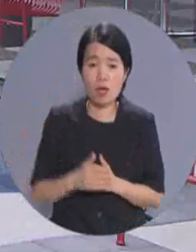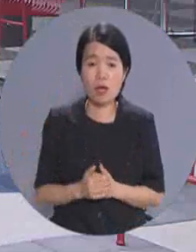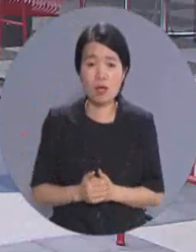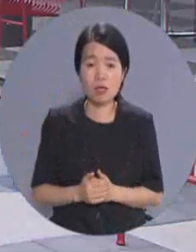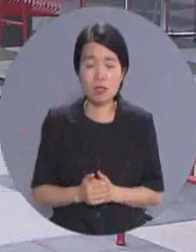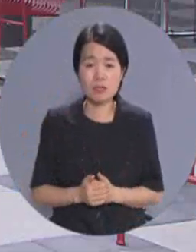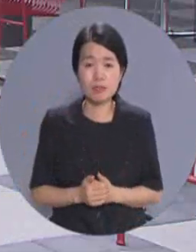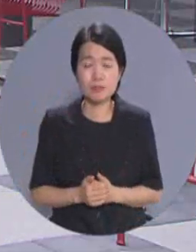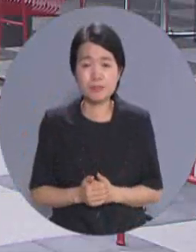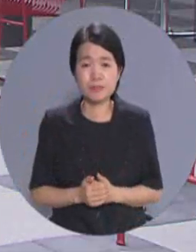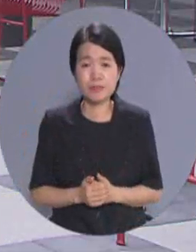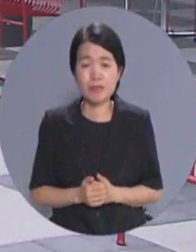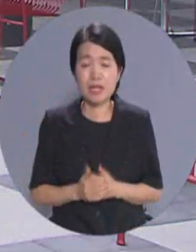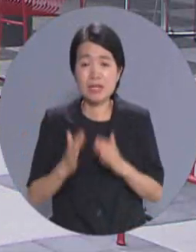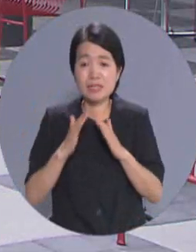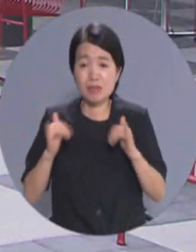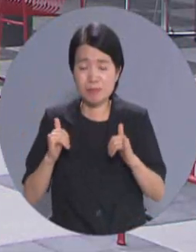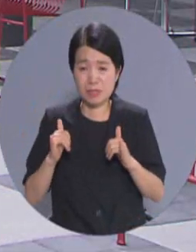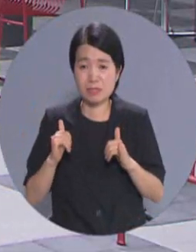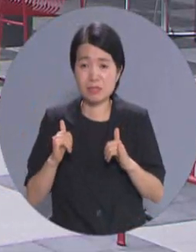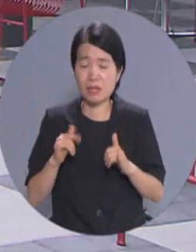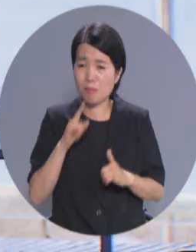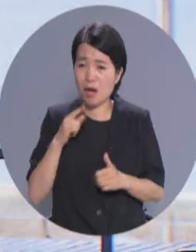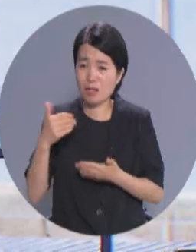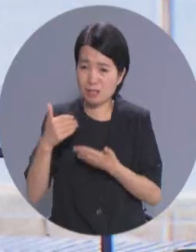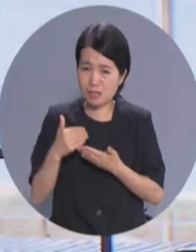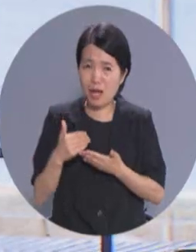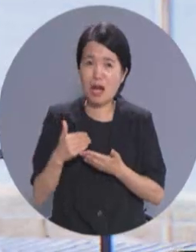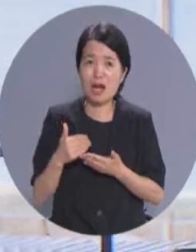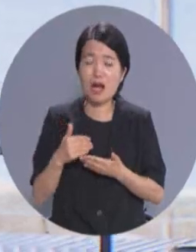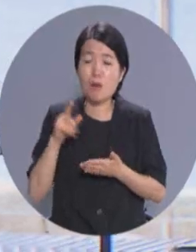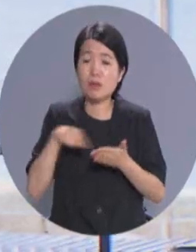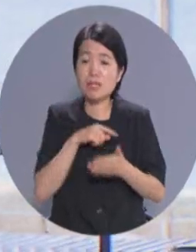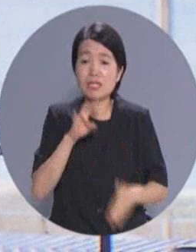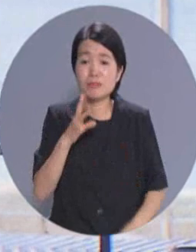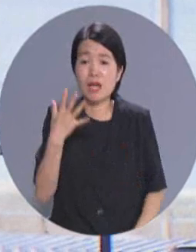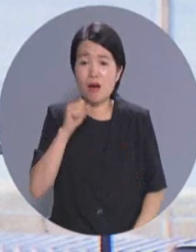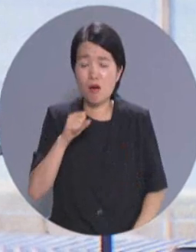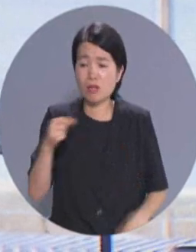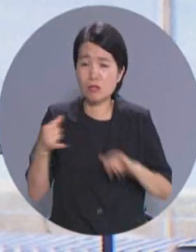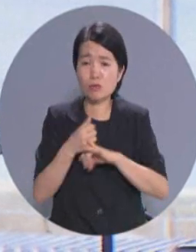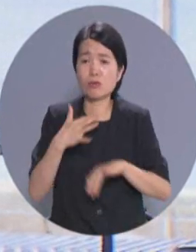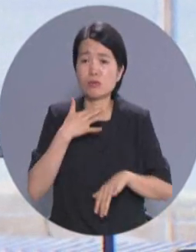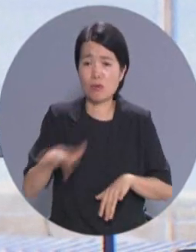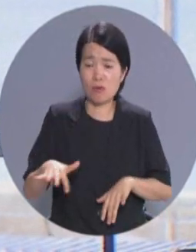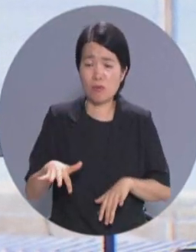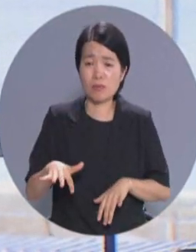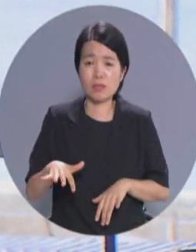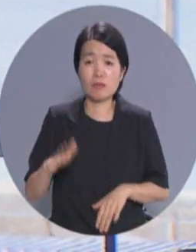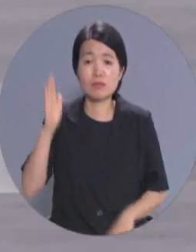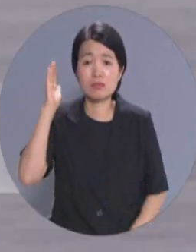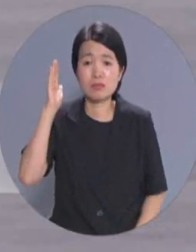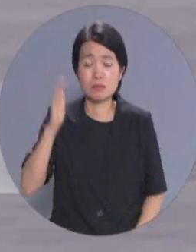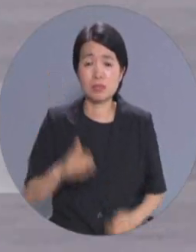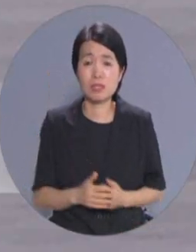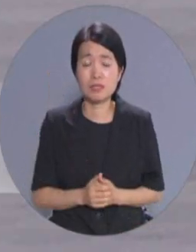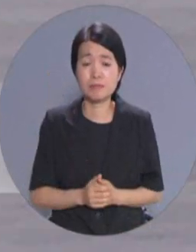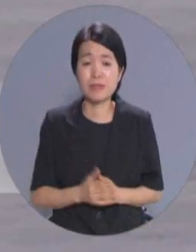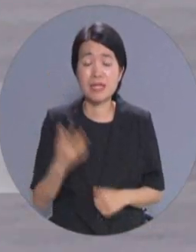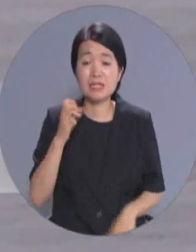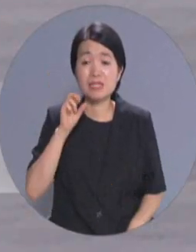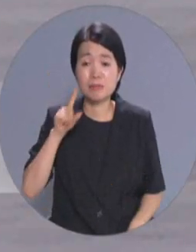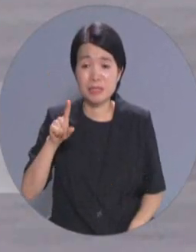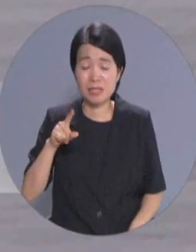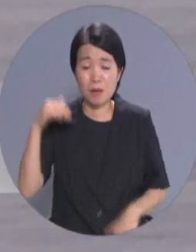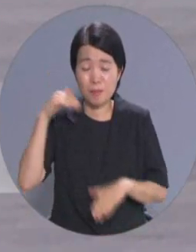그러면서 주민들의 주장에 사업자 측은 보상금 24억 원을 약속한 적 없다고 반박했습니다.